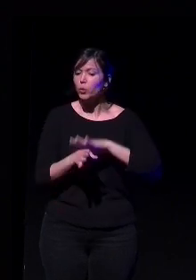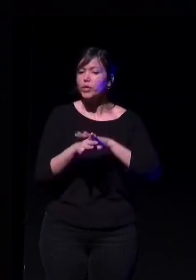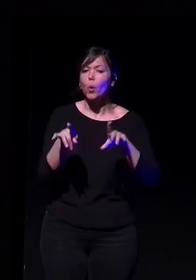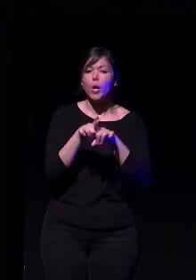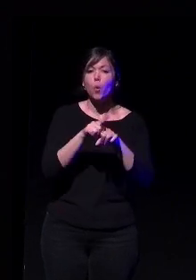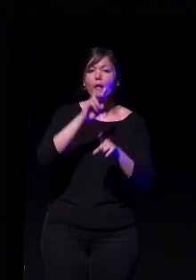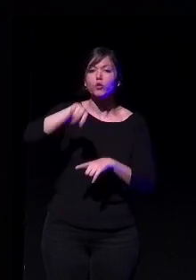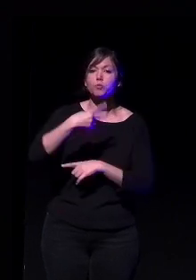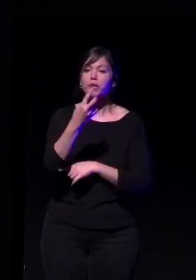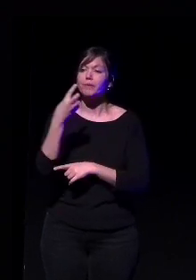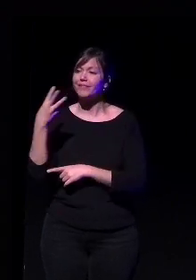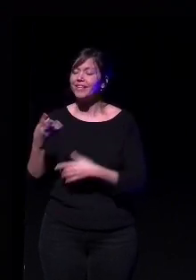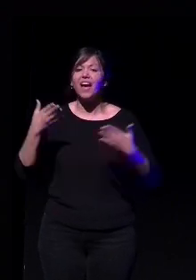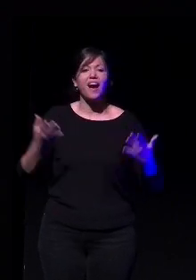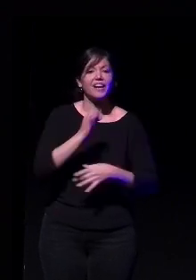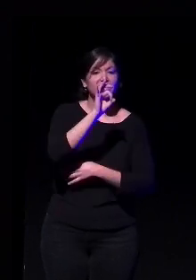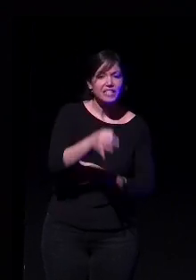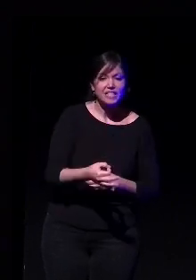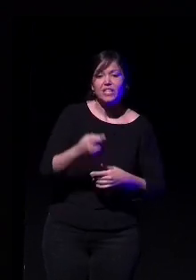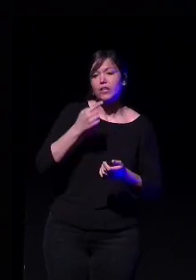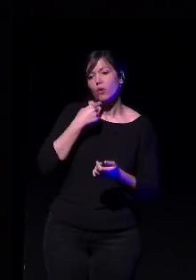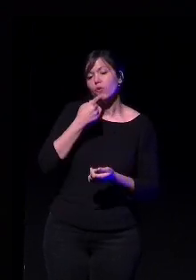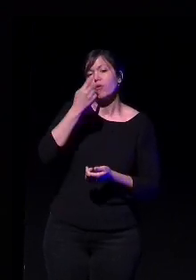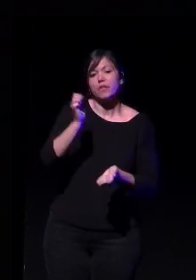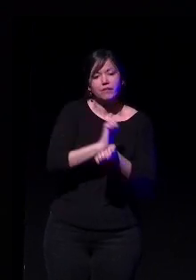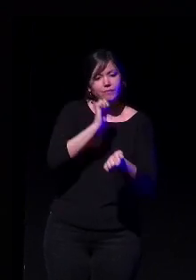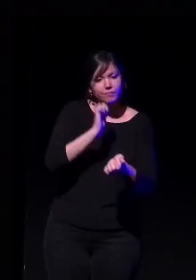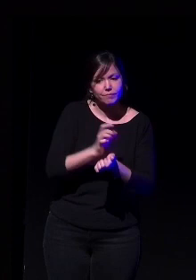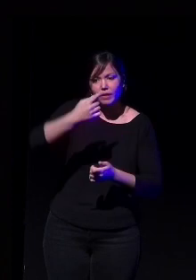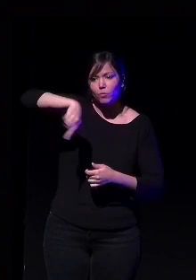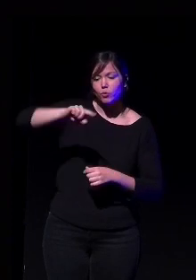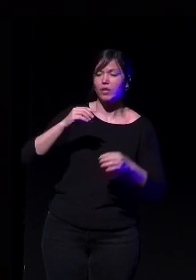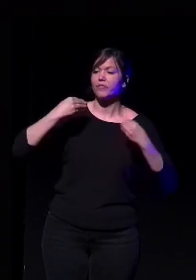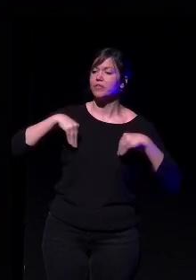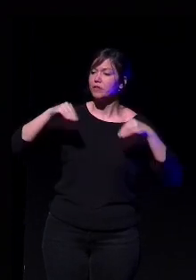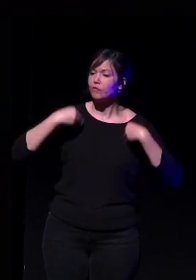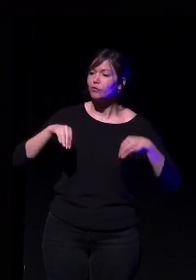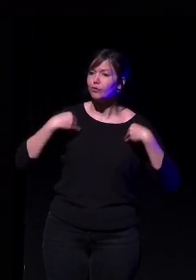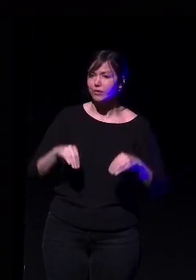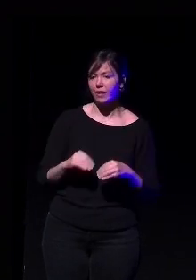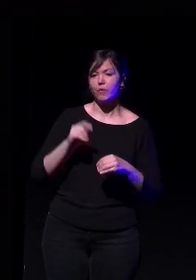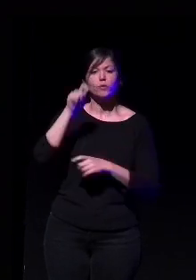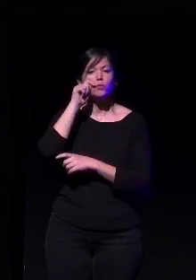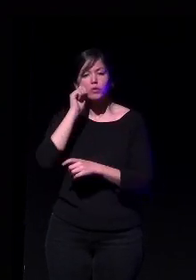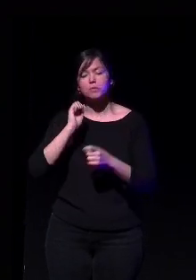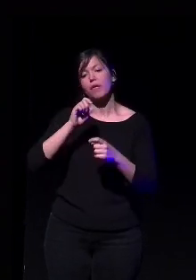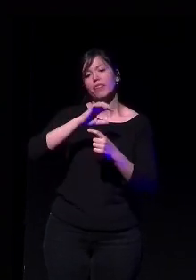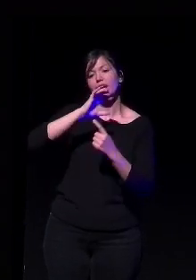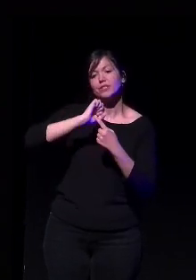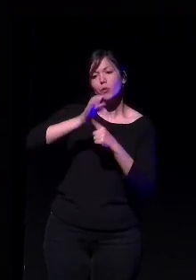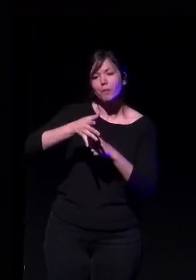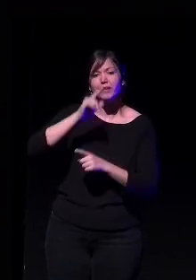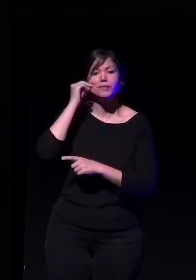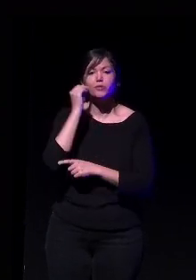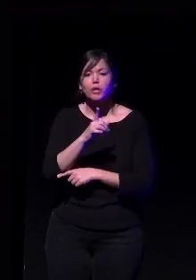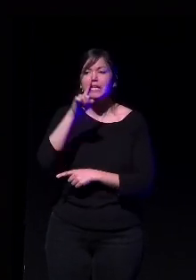ara sí, només em resta desitjar-vos que gaudiu de la festa del turisme de les comarques gironines i també donar l'enhorabona,